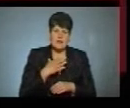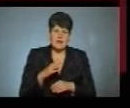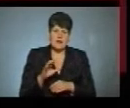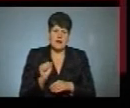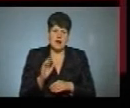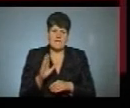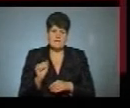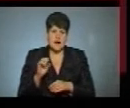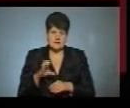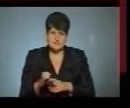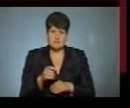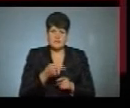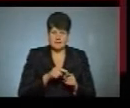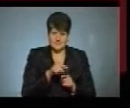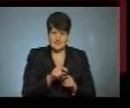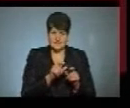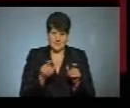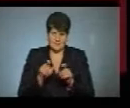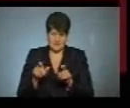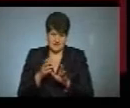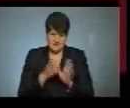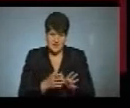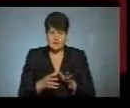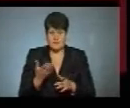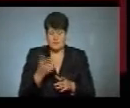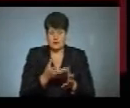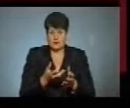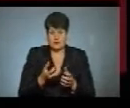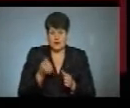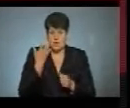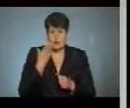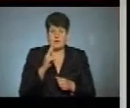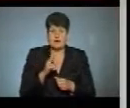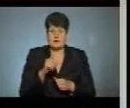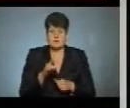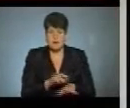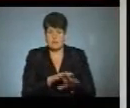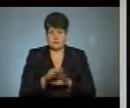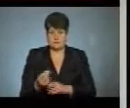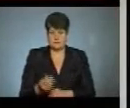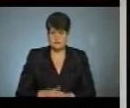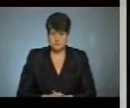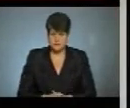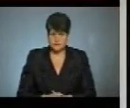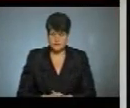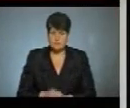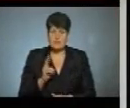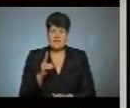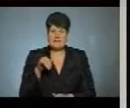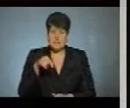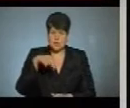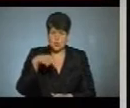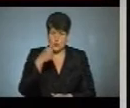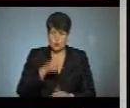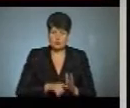отримають найближчим часом, як тільки їх на рахунки лікарень перерахує Державна казначейська служба. Нагадаю, з квітня цього року